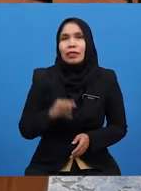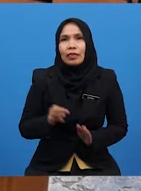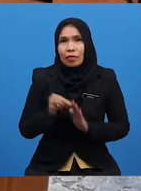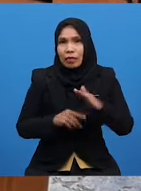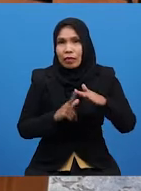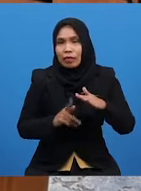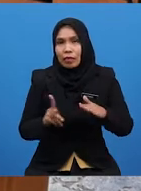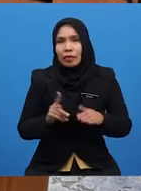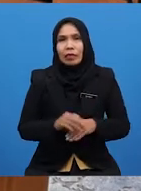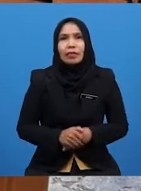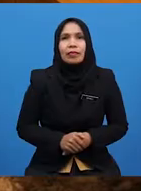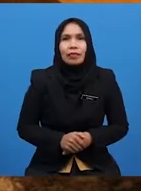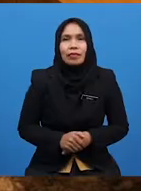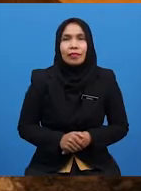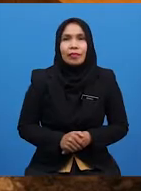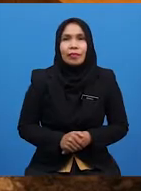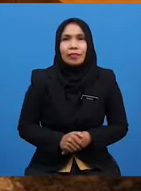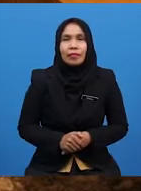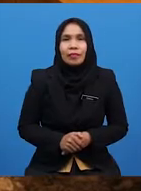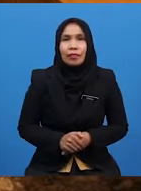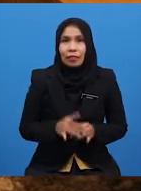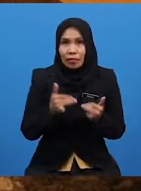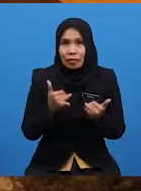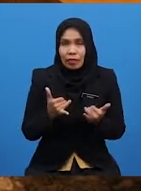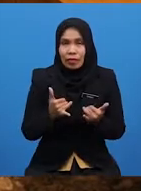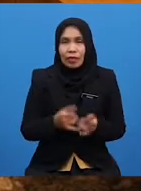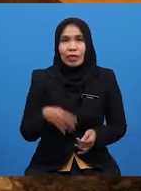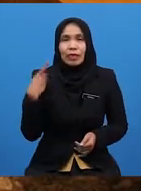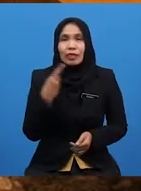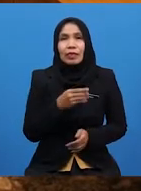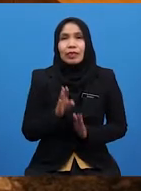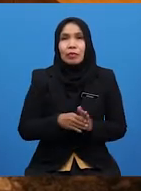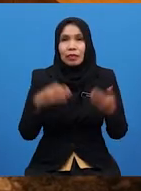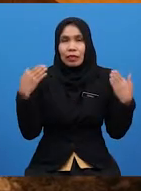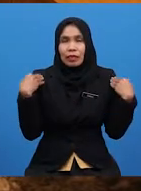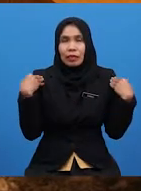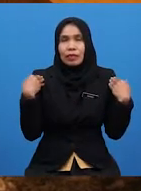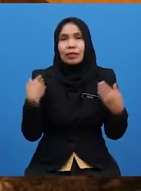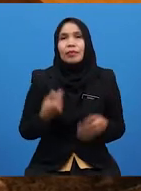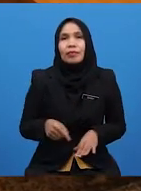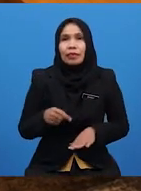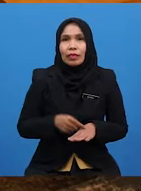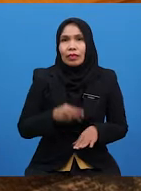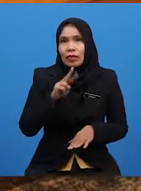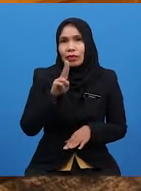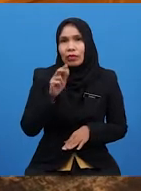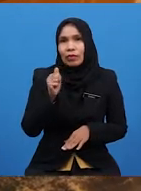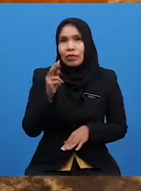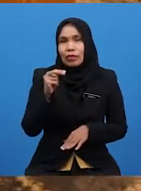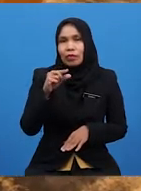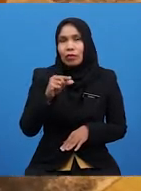atau fungsional Sekarang kita berada di ruang tamu kediaman Moden kontemporari